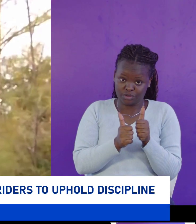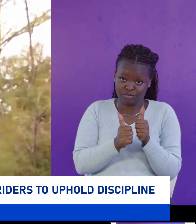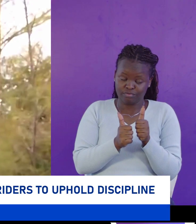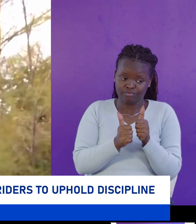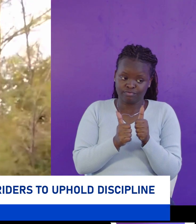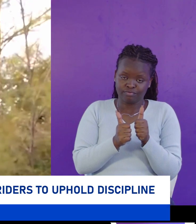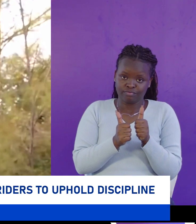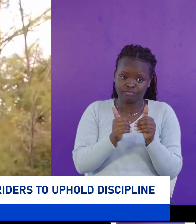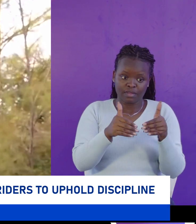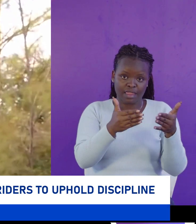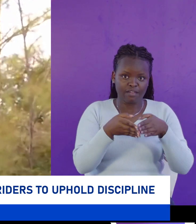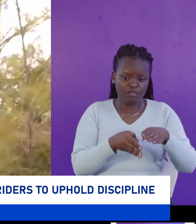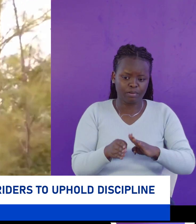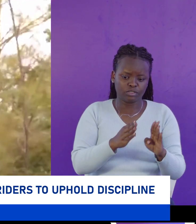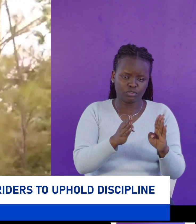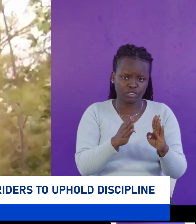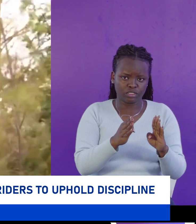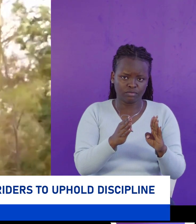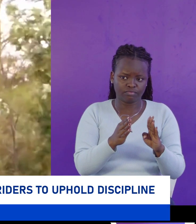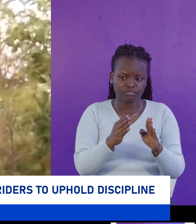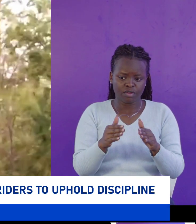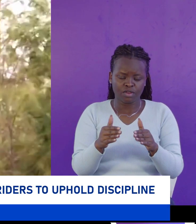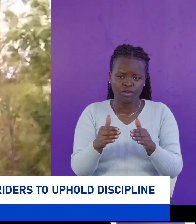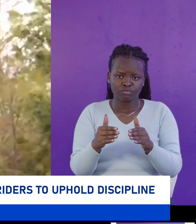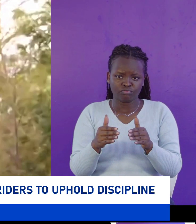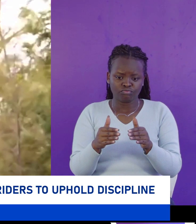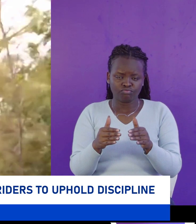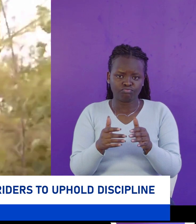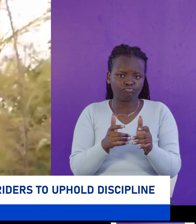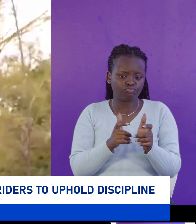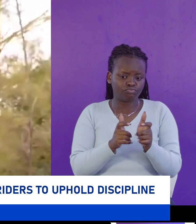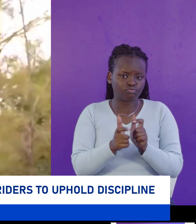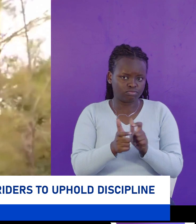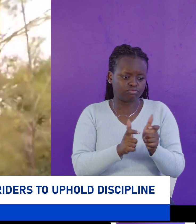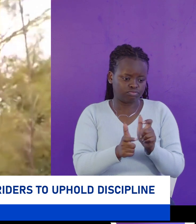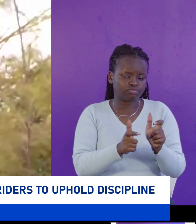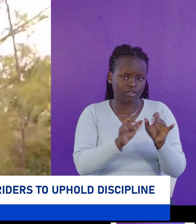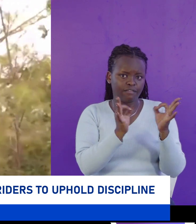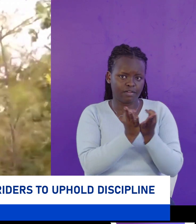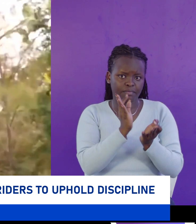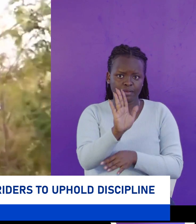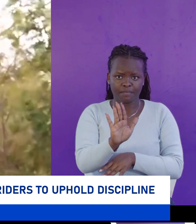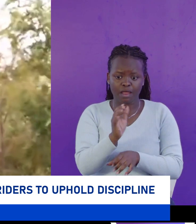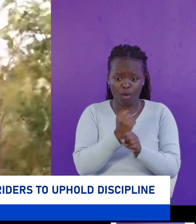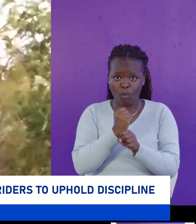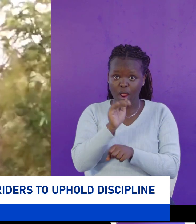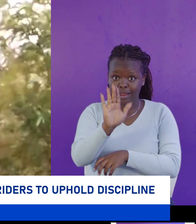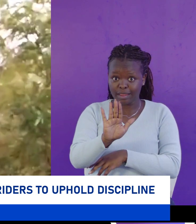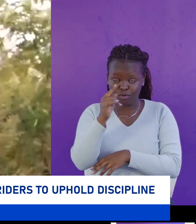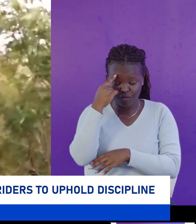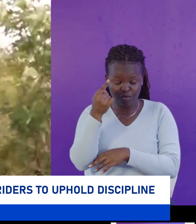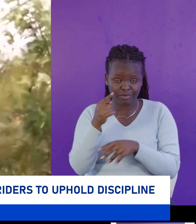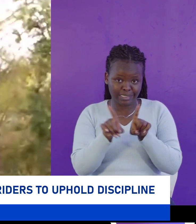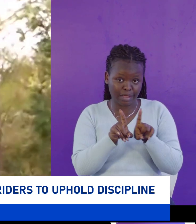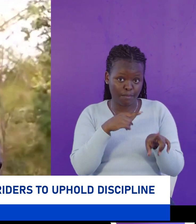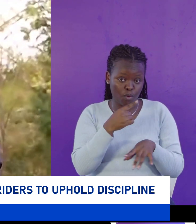inawapatia nafasi kulisha familia, kujiendesha, kujikarimu. Kazi mnayofanya ni sawa na ya kawaya. Tofauti